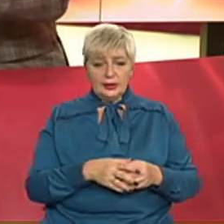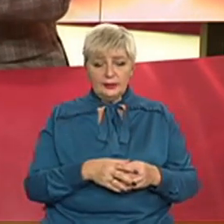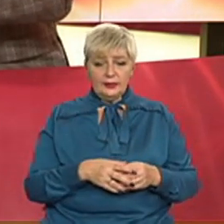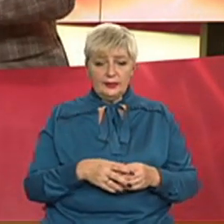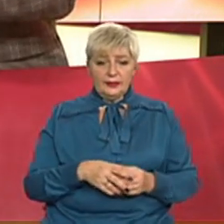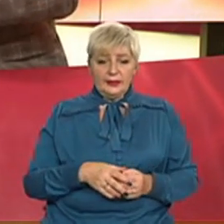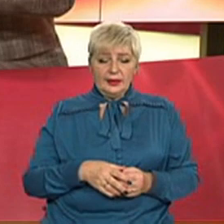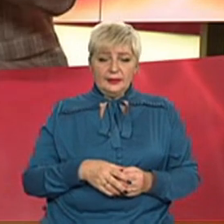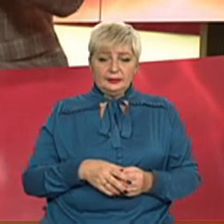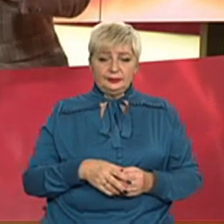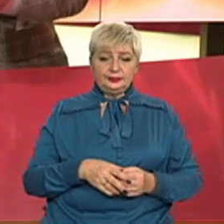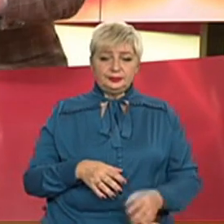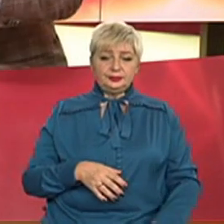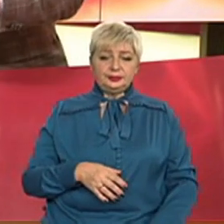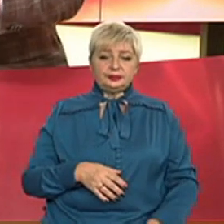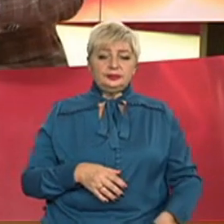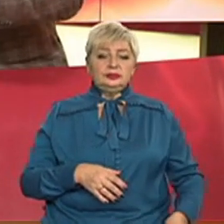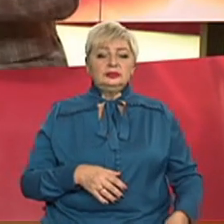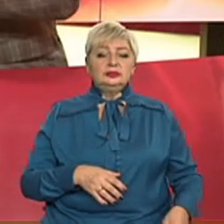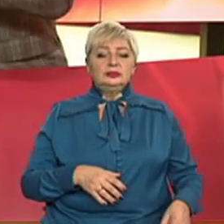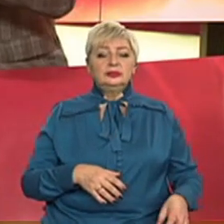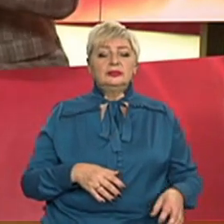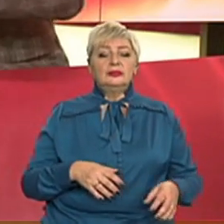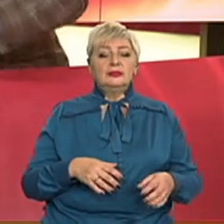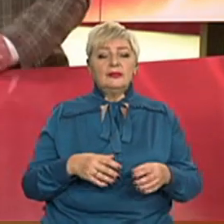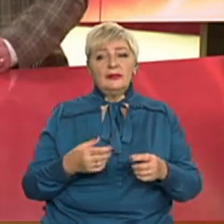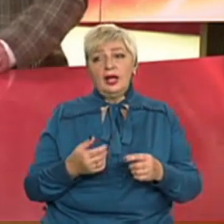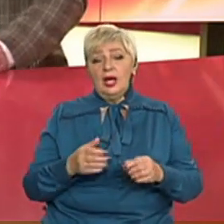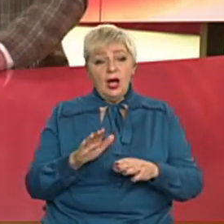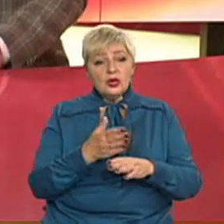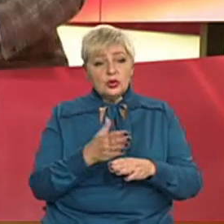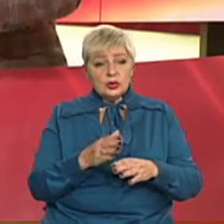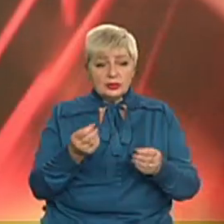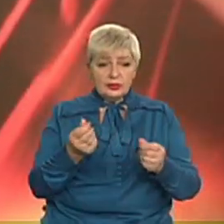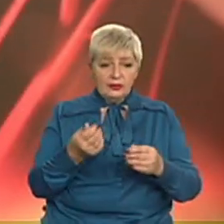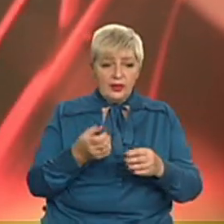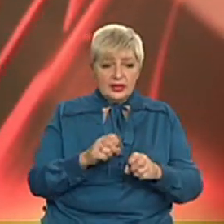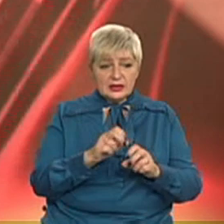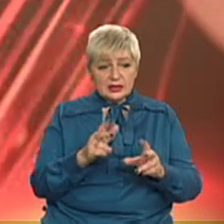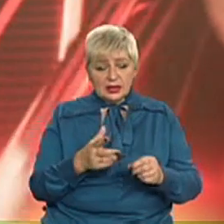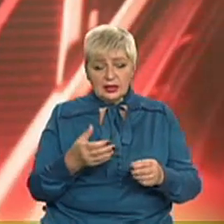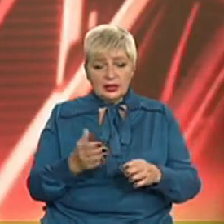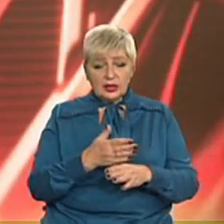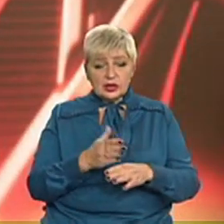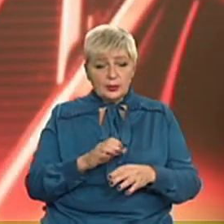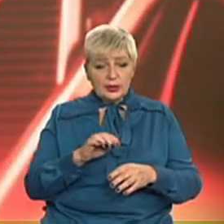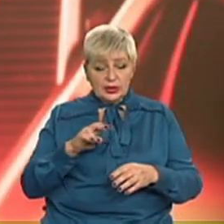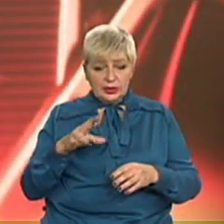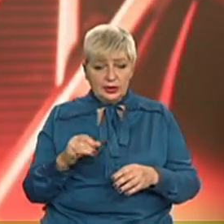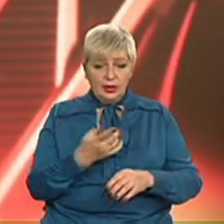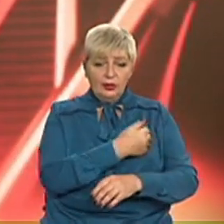ми не бачимо, які вони будуть, ще субвенції не розподілені. Це теж така хвилююча трошки тема. Але по медичній